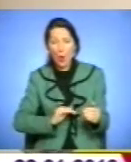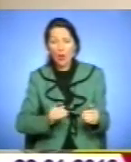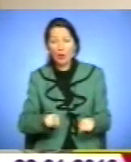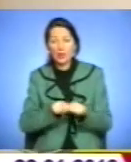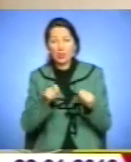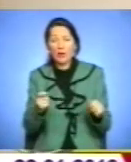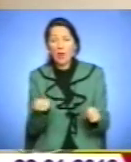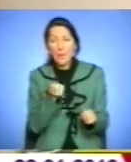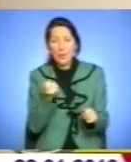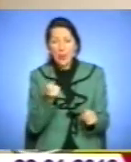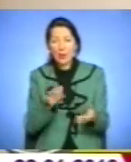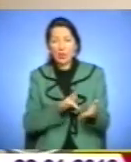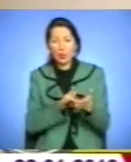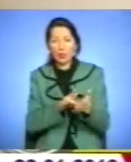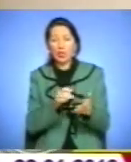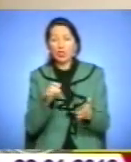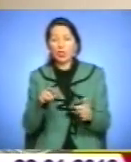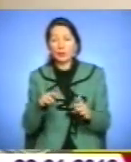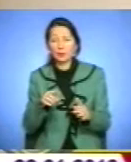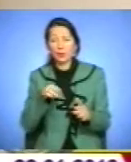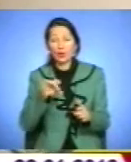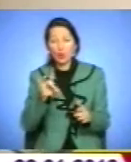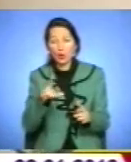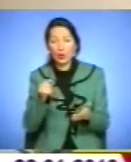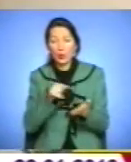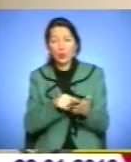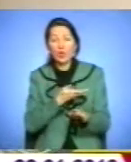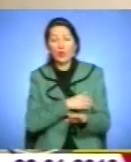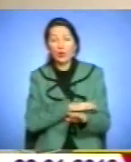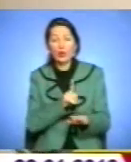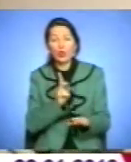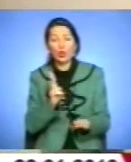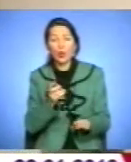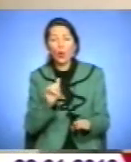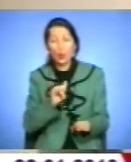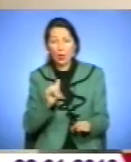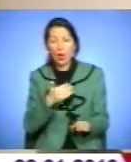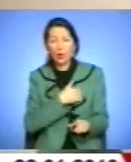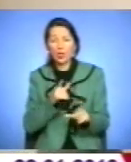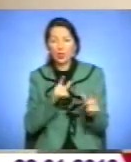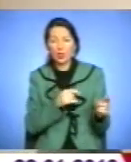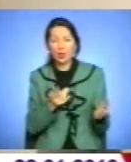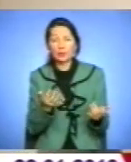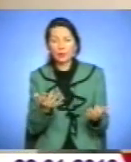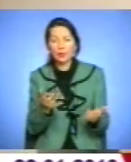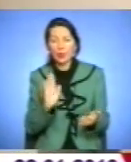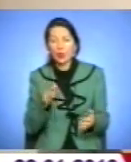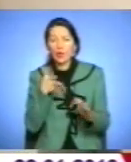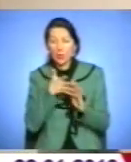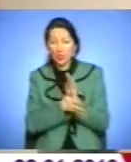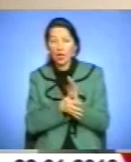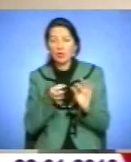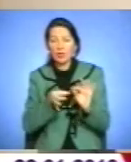тур і попадали в Польщу або далі, хто хотів куди їхати. Тобто, наскільки були надвитрати, наскільки були надскладності і в часі,